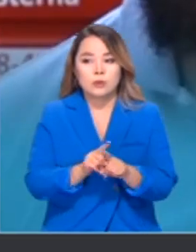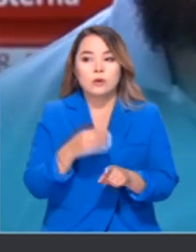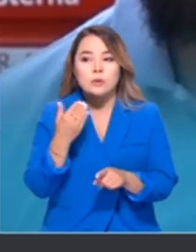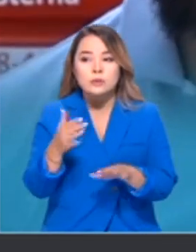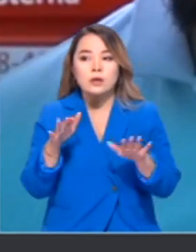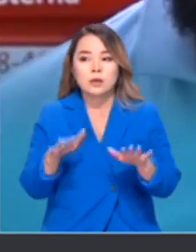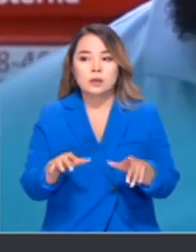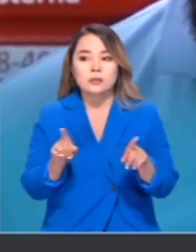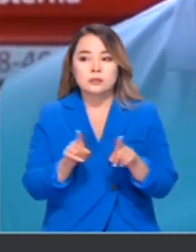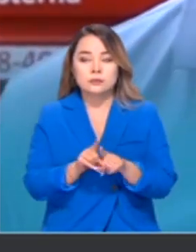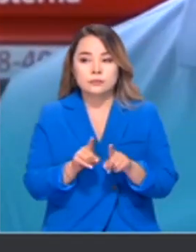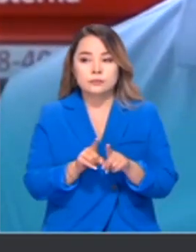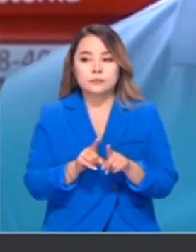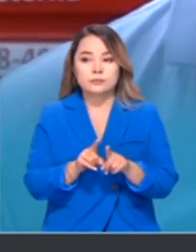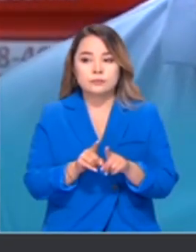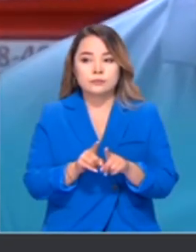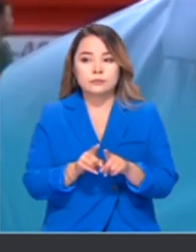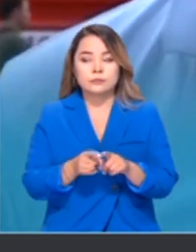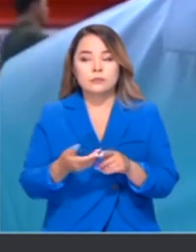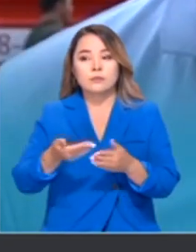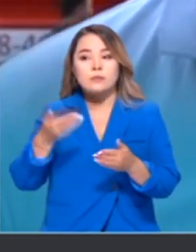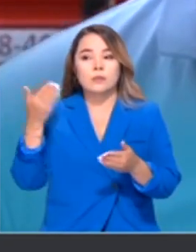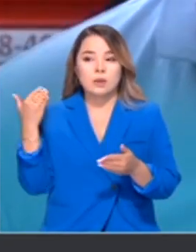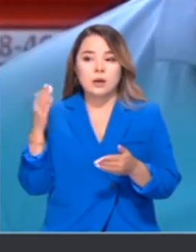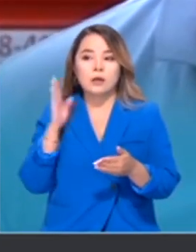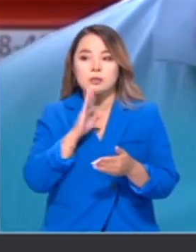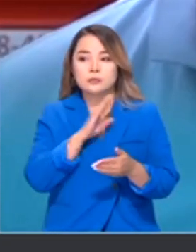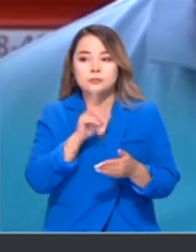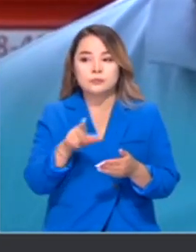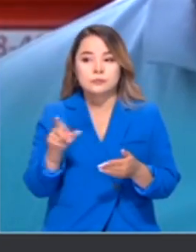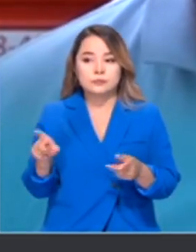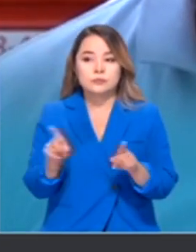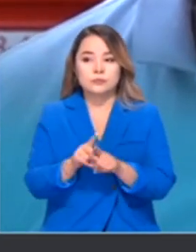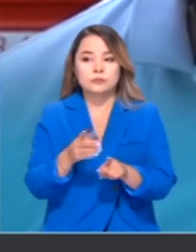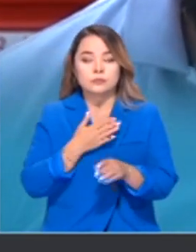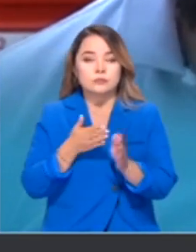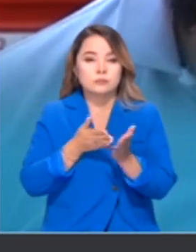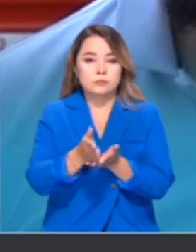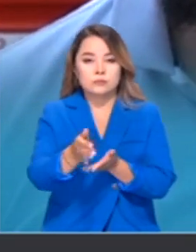cahtaki, o art cahtaki beyer adamları Sojeri'de biz kranla düşürdük.